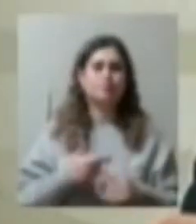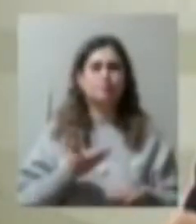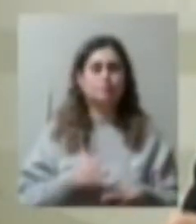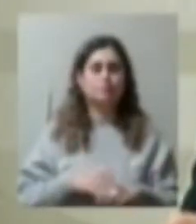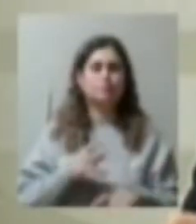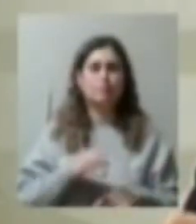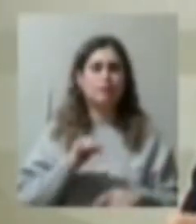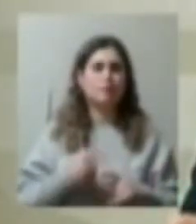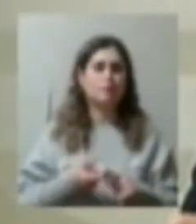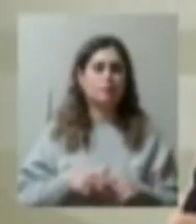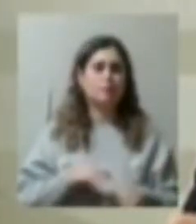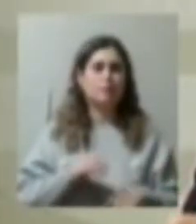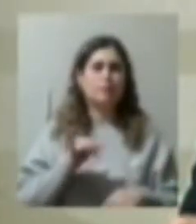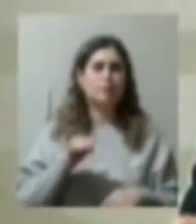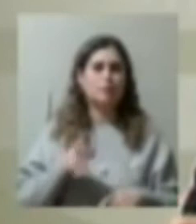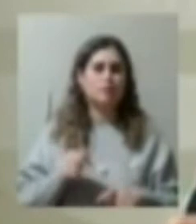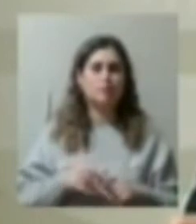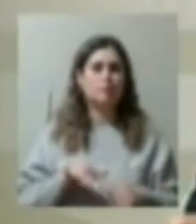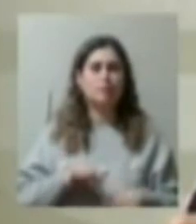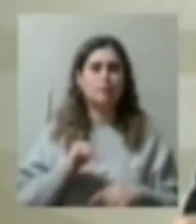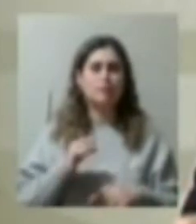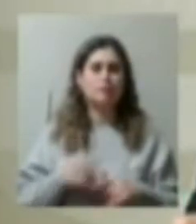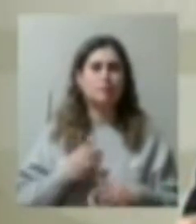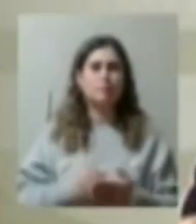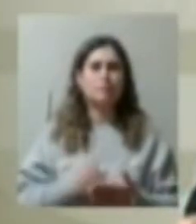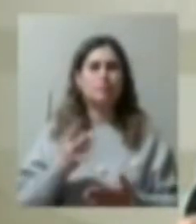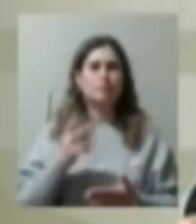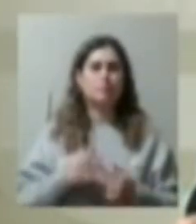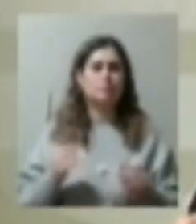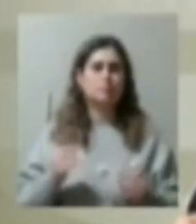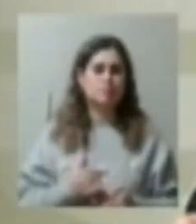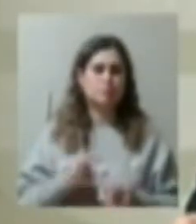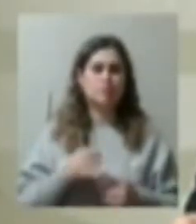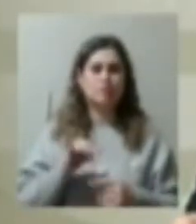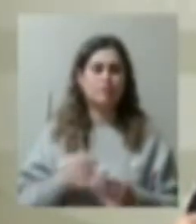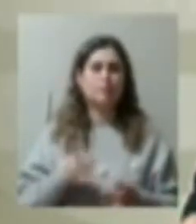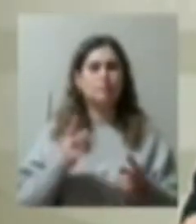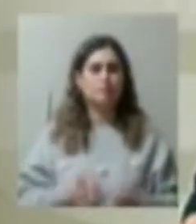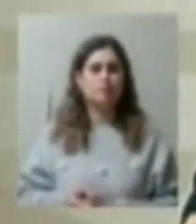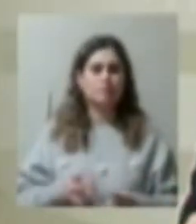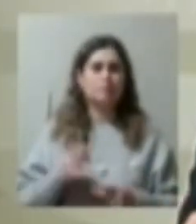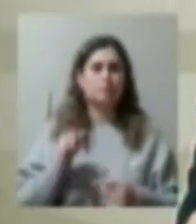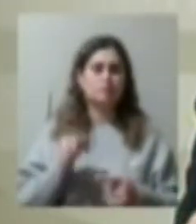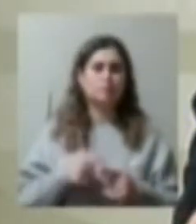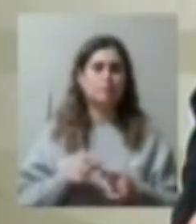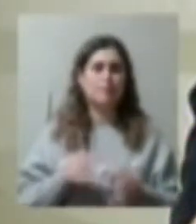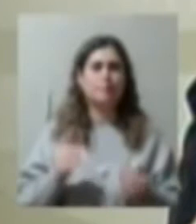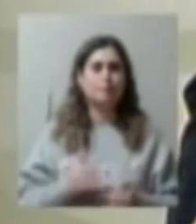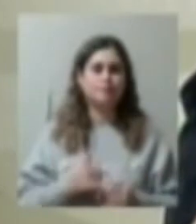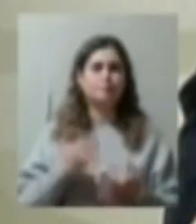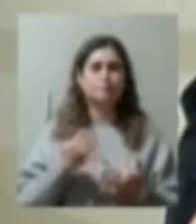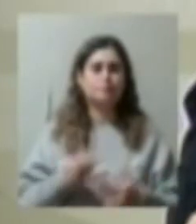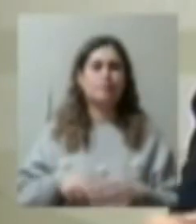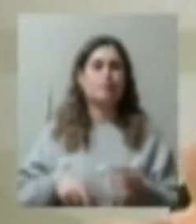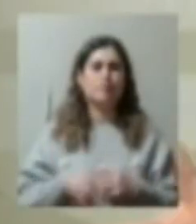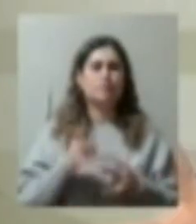принципі, це все профілактика, превенція направлена на зменшення рівня травматизму і зменшення кількості